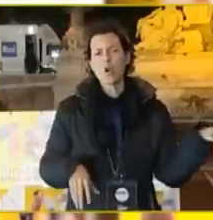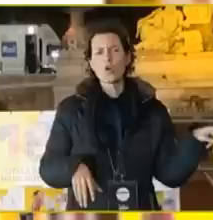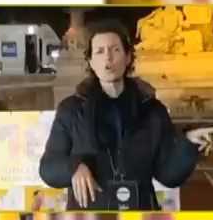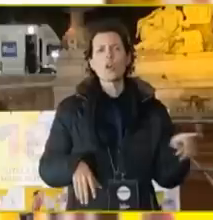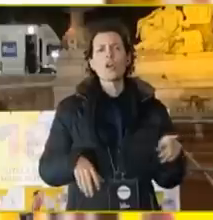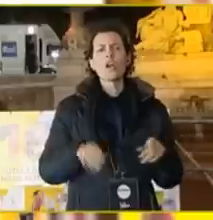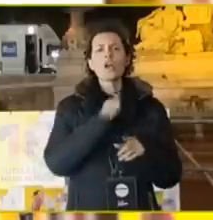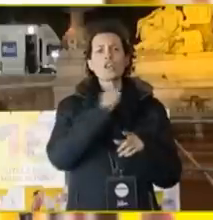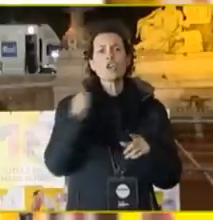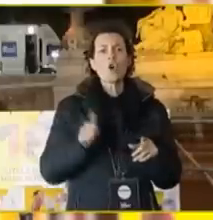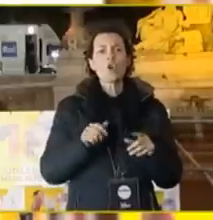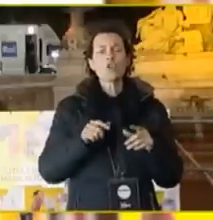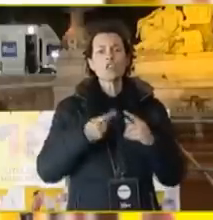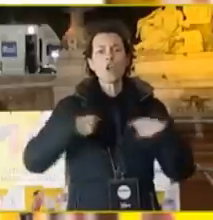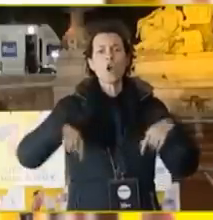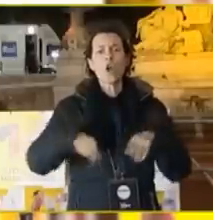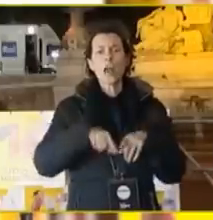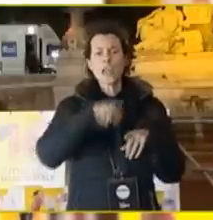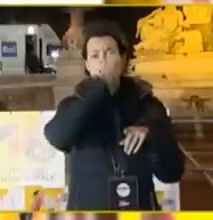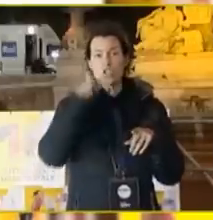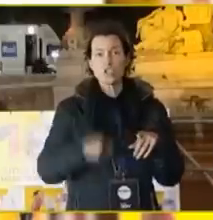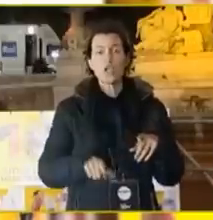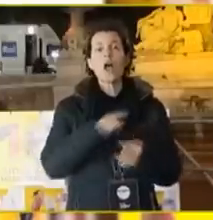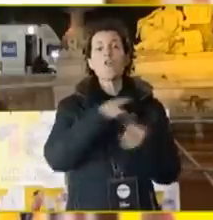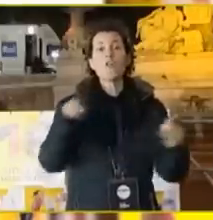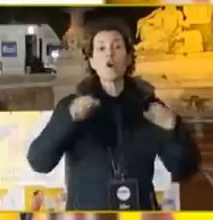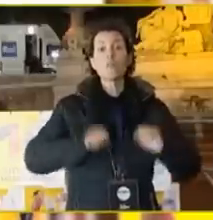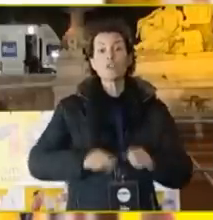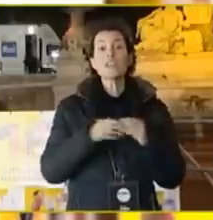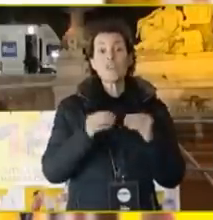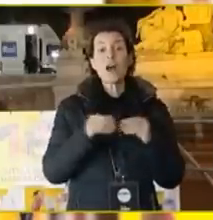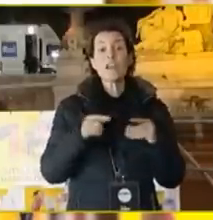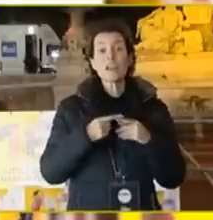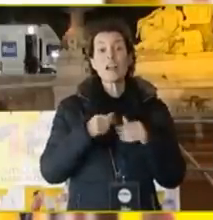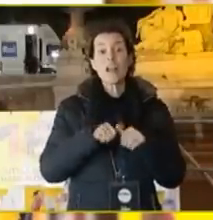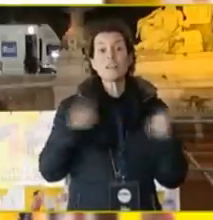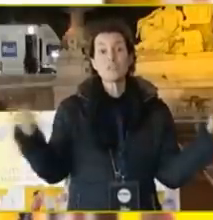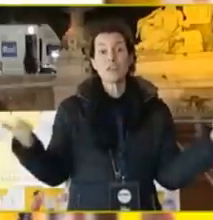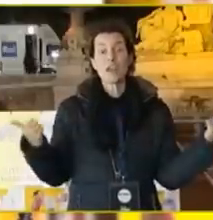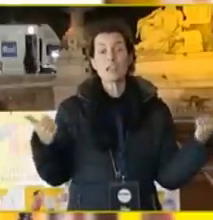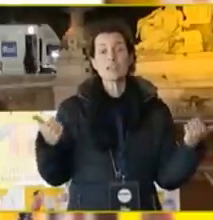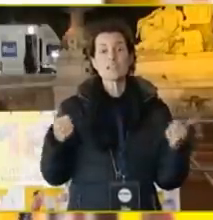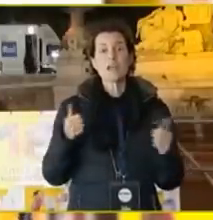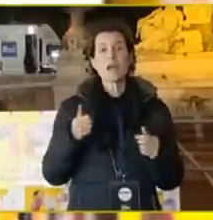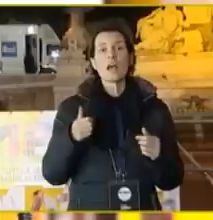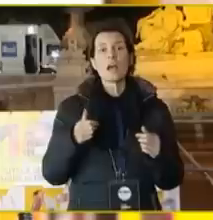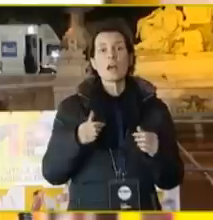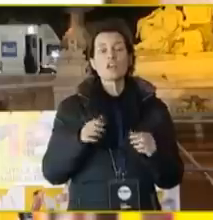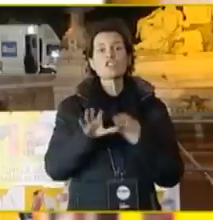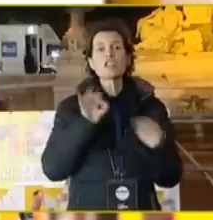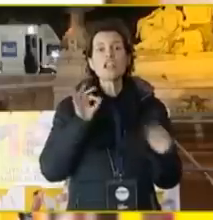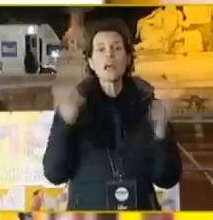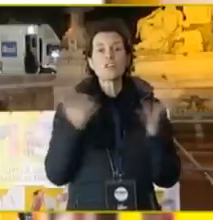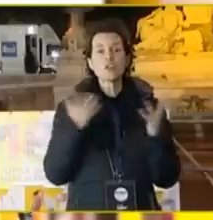ogni collegio di questo paese voi potrete fare la differenza decidendo se quel voto